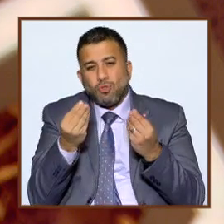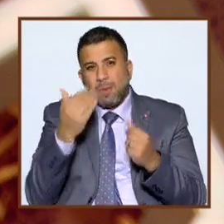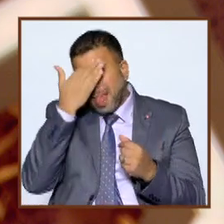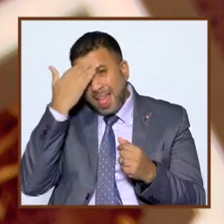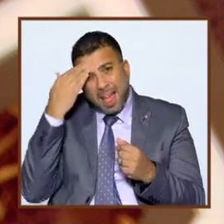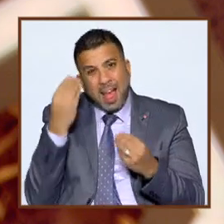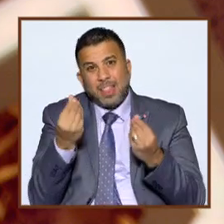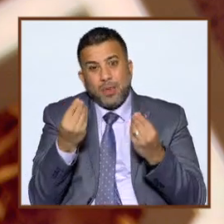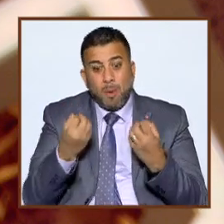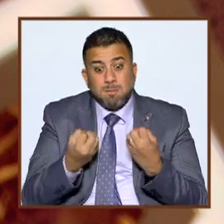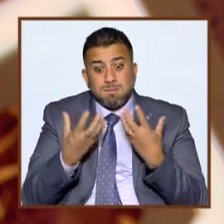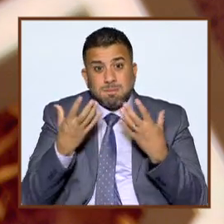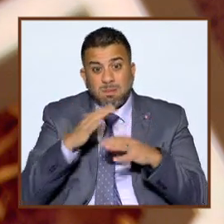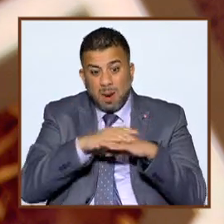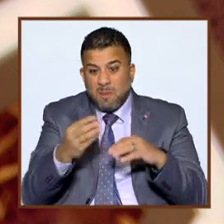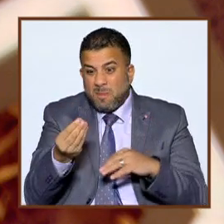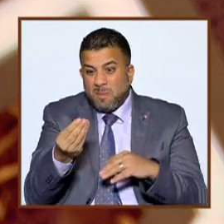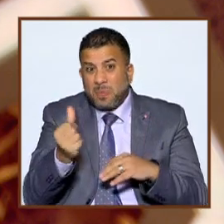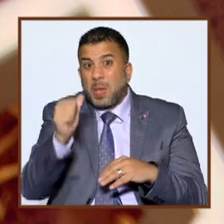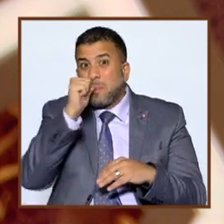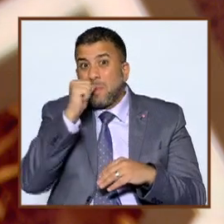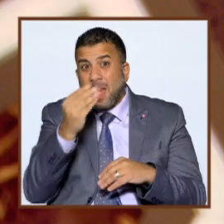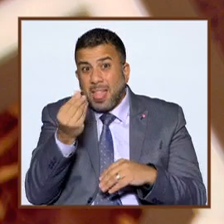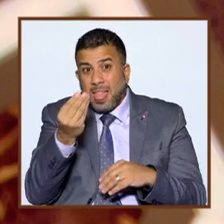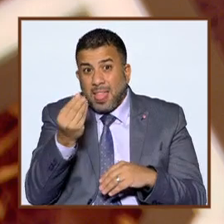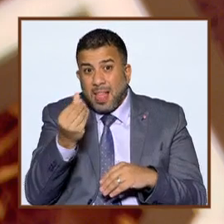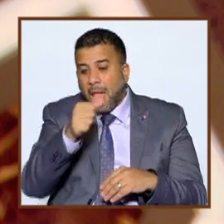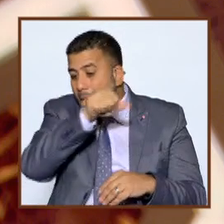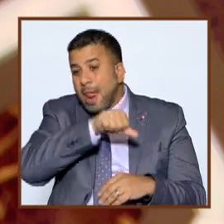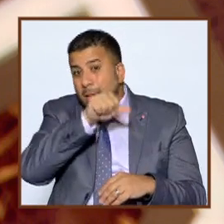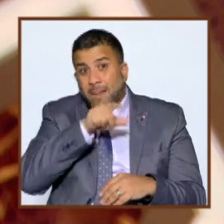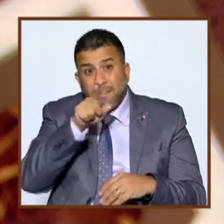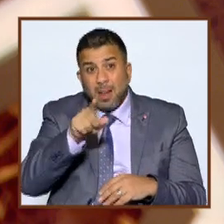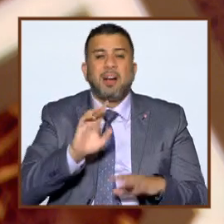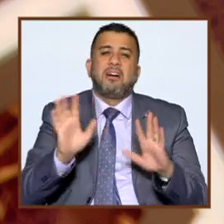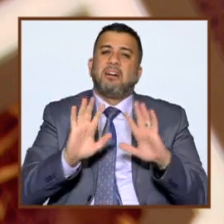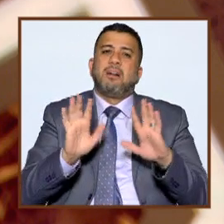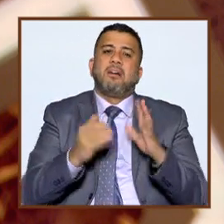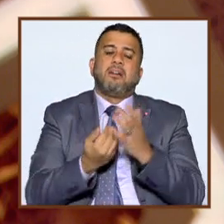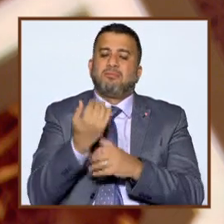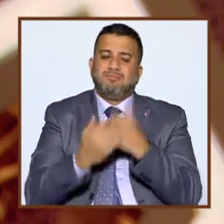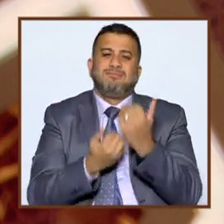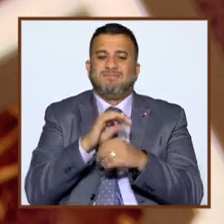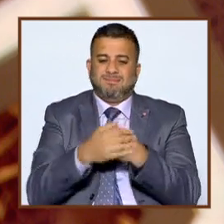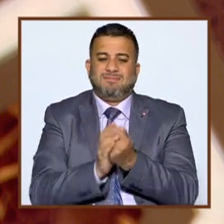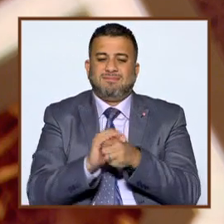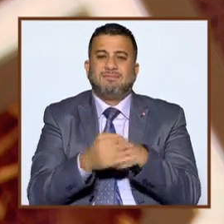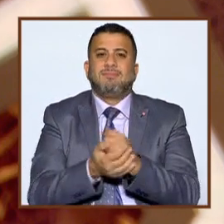العرق، ولم يكن لمس لعابه، فإن هذا لا ينتقض الوضوء